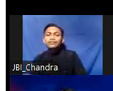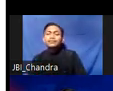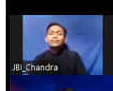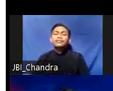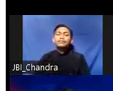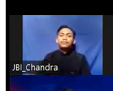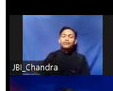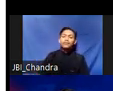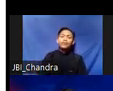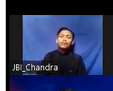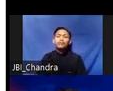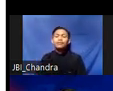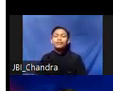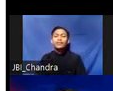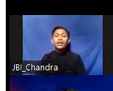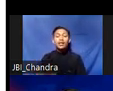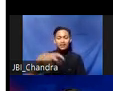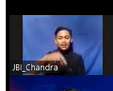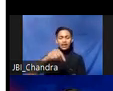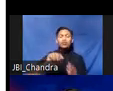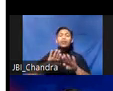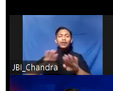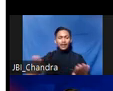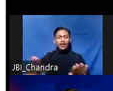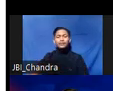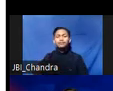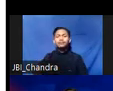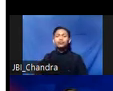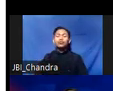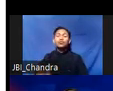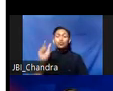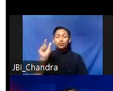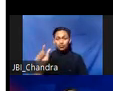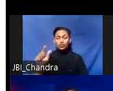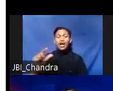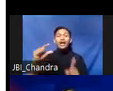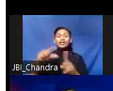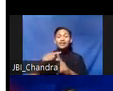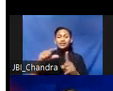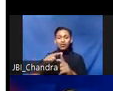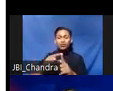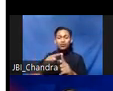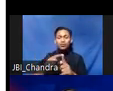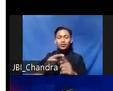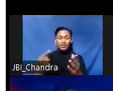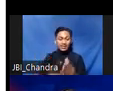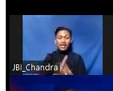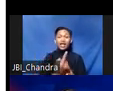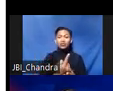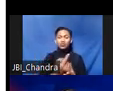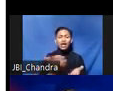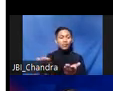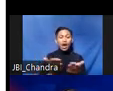nanti letaknya juga akan beda kalau untuk yang menderita itu nanti jadi satu dengan bawaan